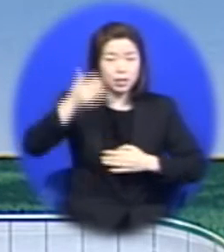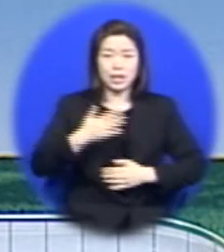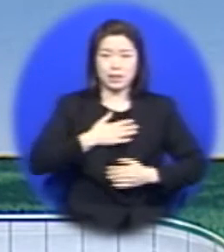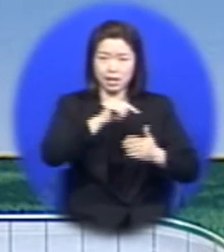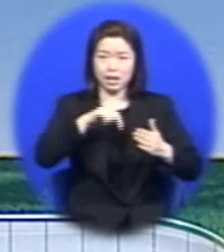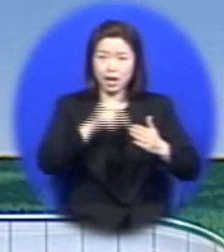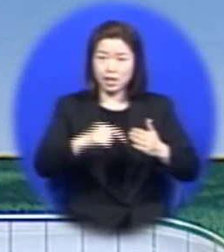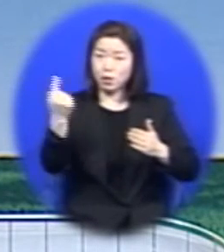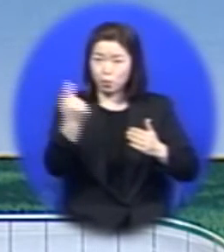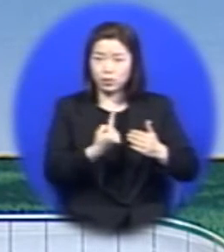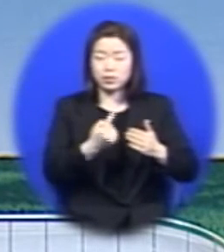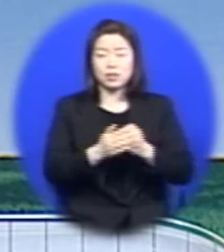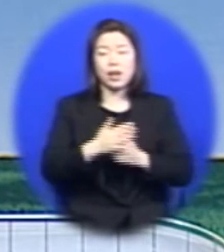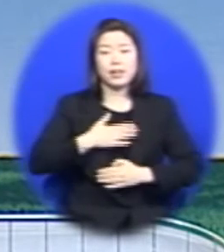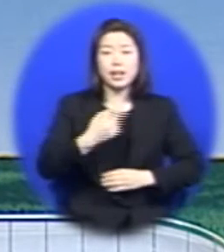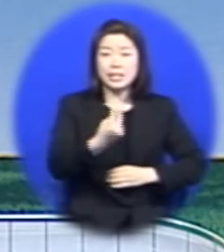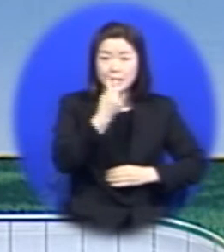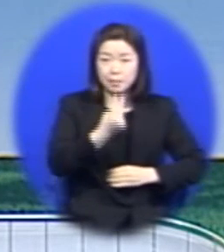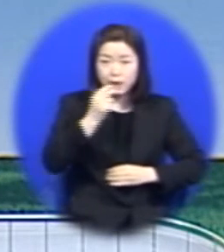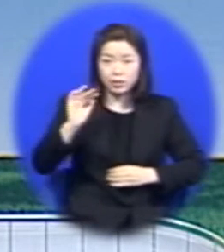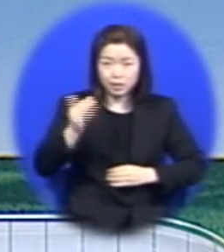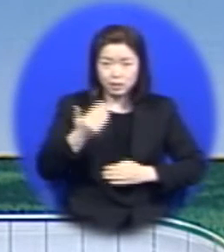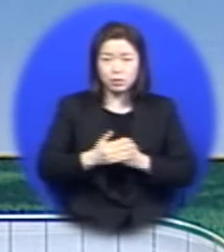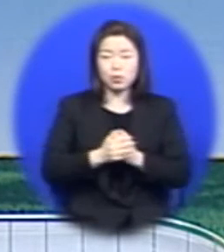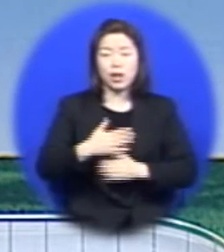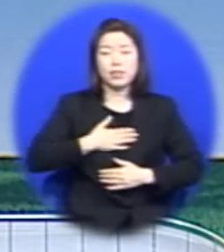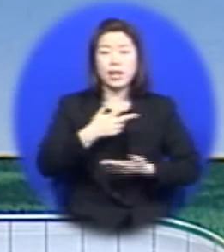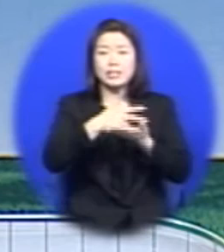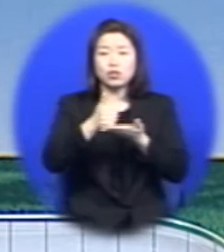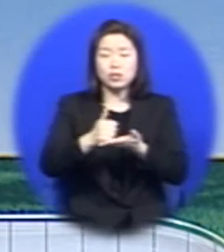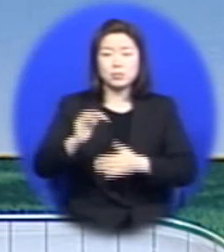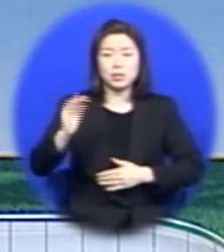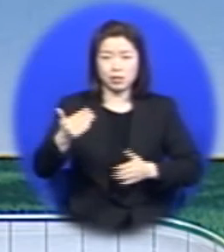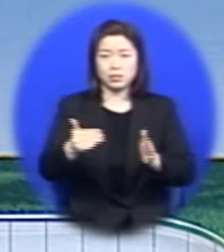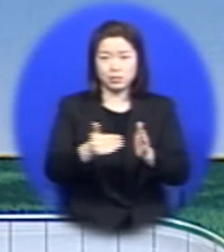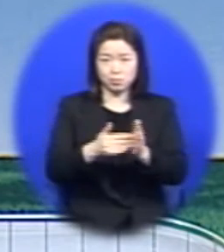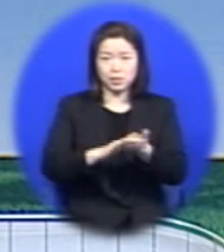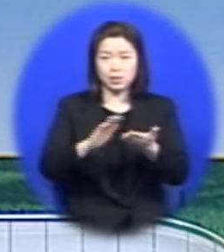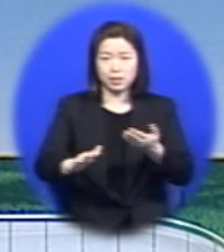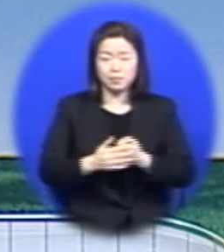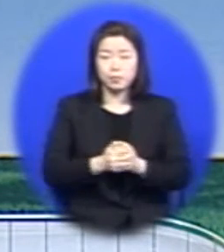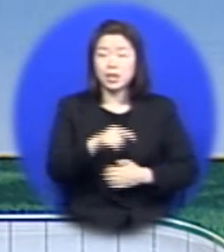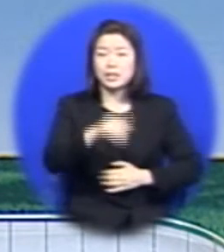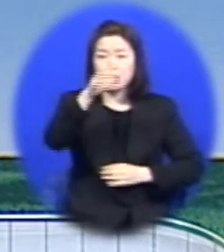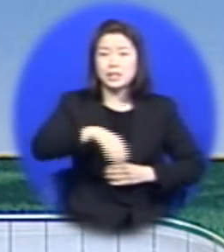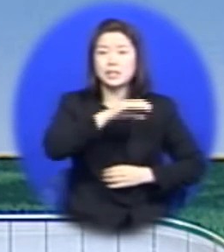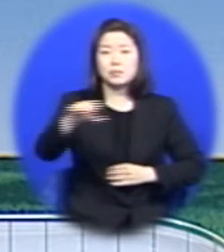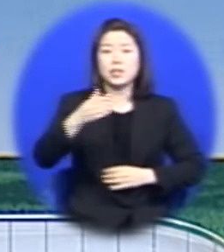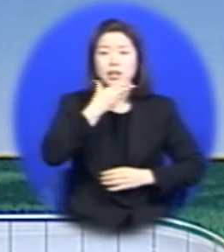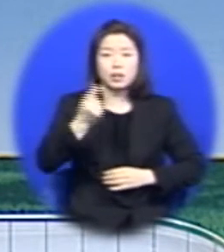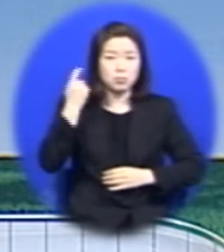안에 오셔서 내 생명이 되시고 그리고 내 주님이 되셨습니다. 이것이 십자가